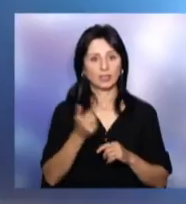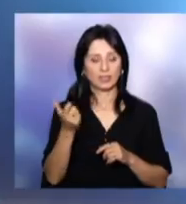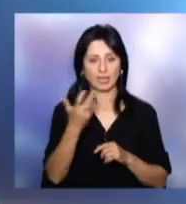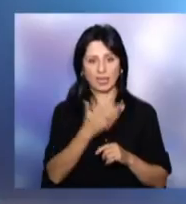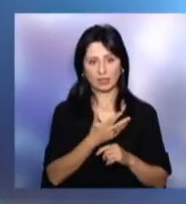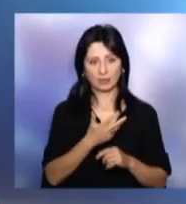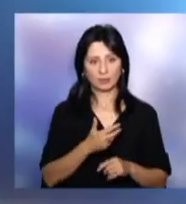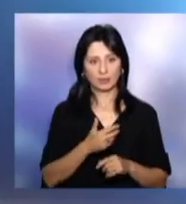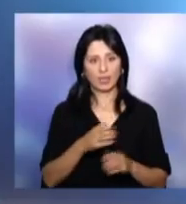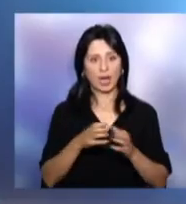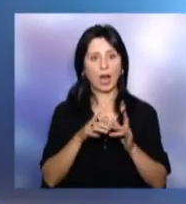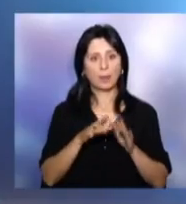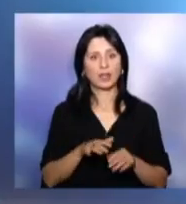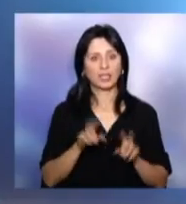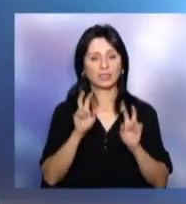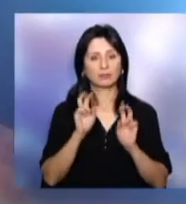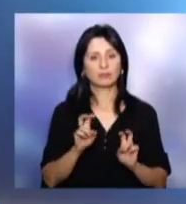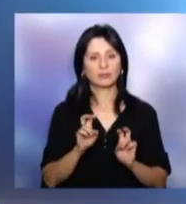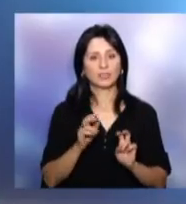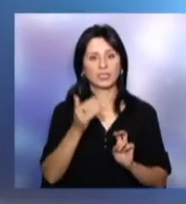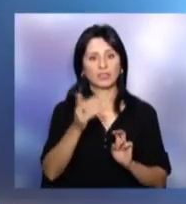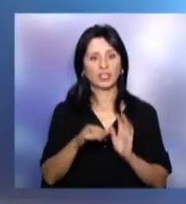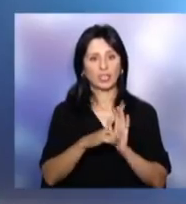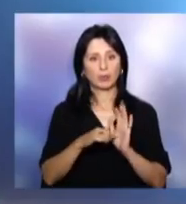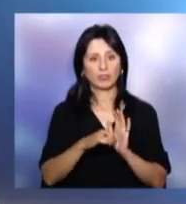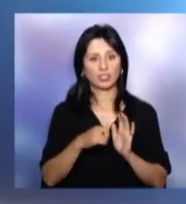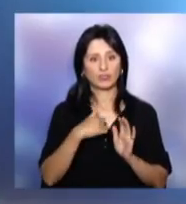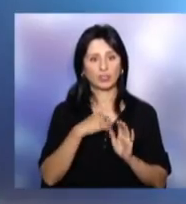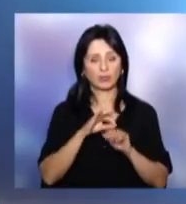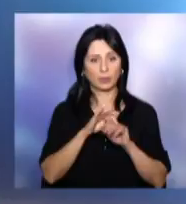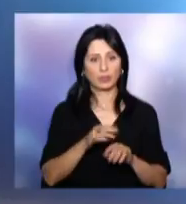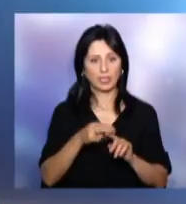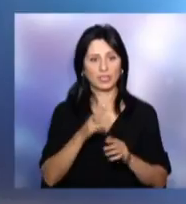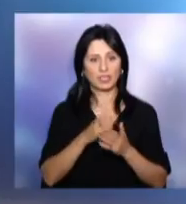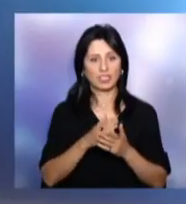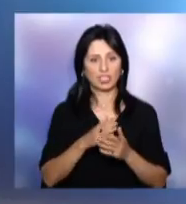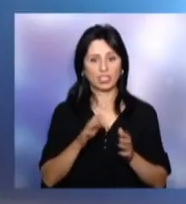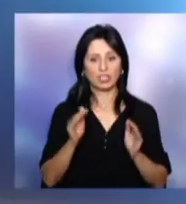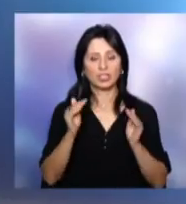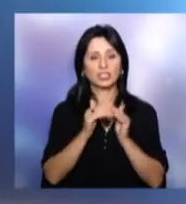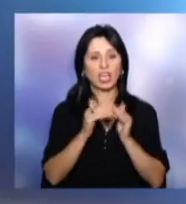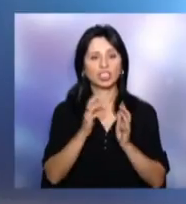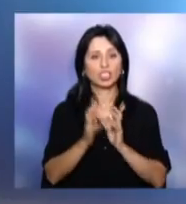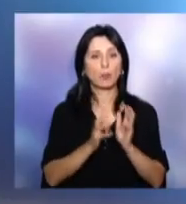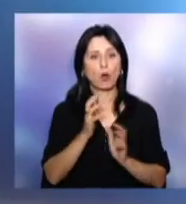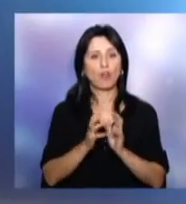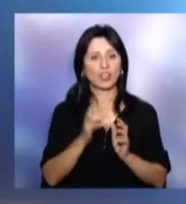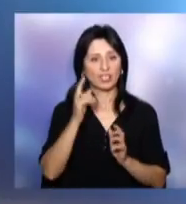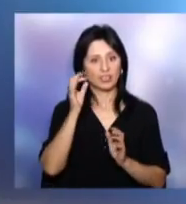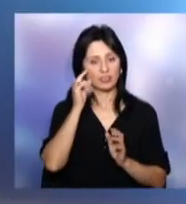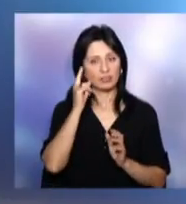ციკლიდან კამპანია, რომელსაც თქვენი დახმარებით ჩვენ უძღვებით, ეს არის შინმოვლის ელემენტარული